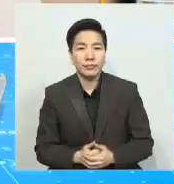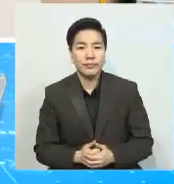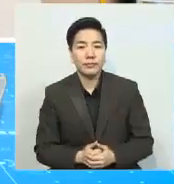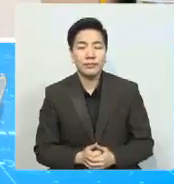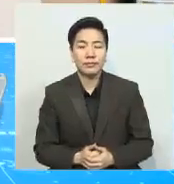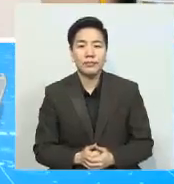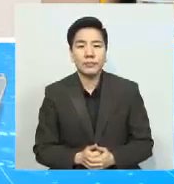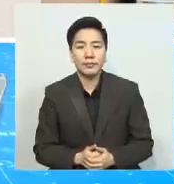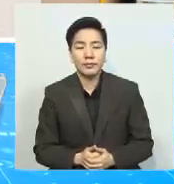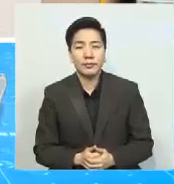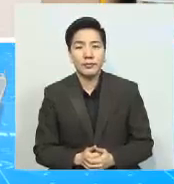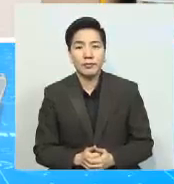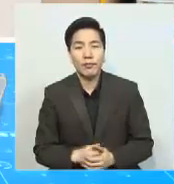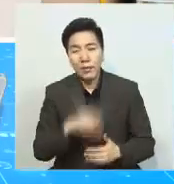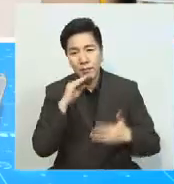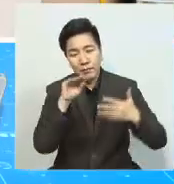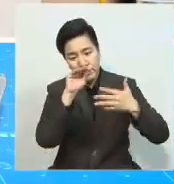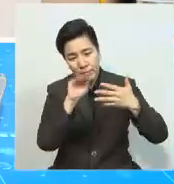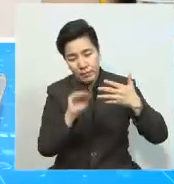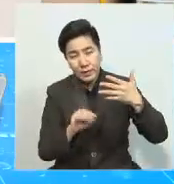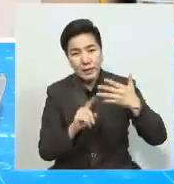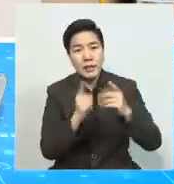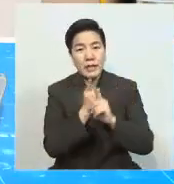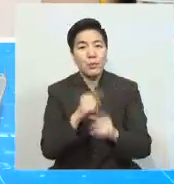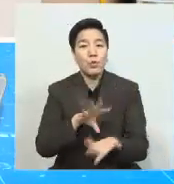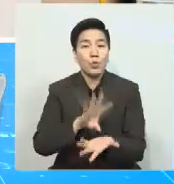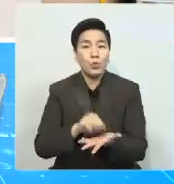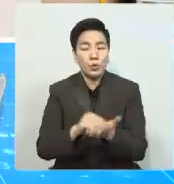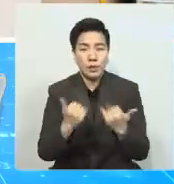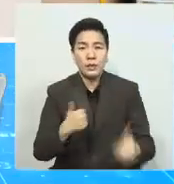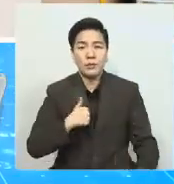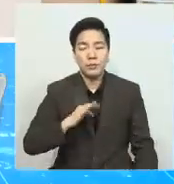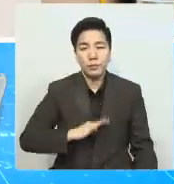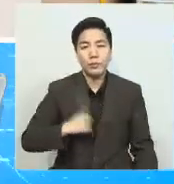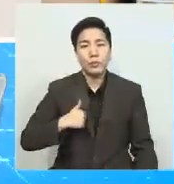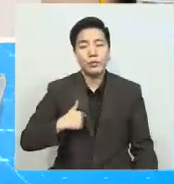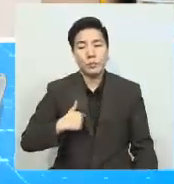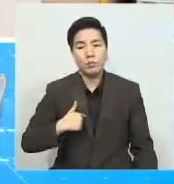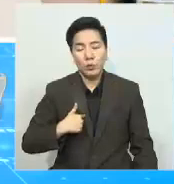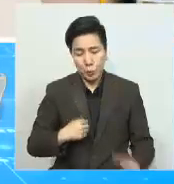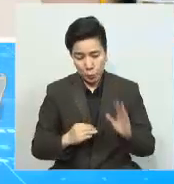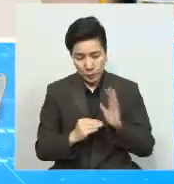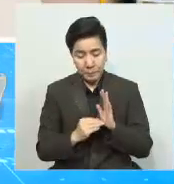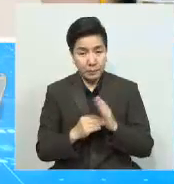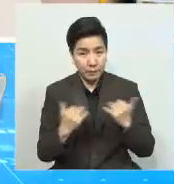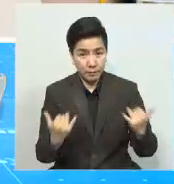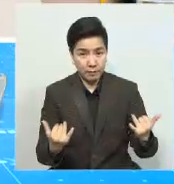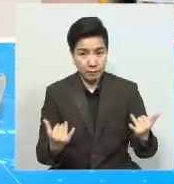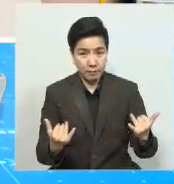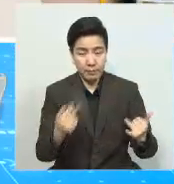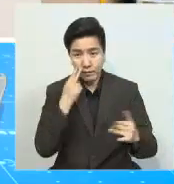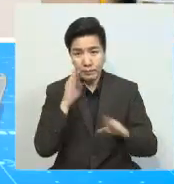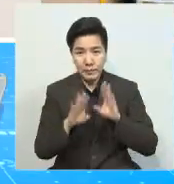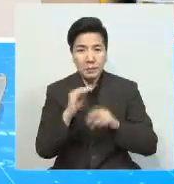ก็ถ้าอยู่ลำดับเนี่ยก็แล้วแต่ข้อมูลนะครับแต่ผมคิดว่าวันนี้กรุงเทพมหานครเนี่ยวันนี้